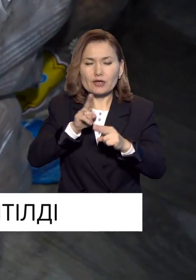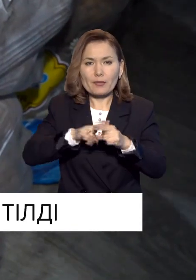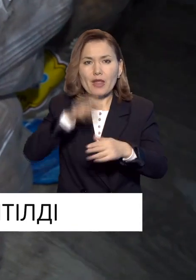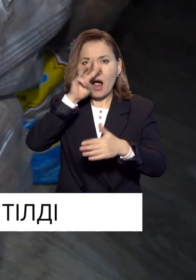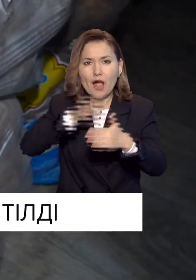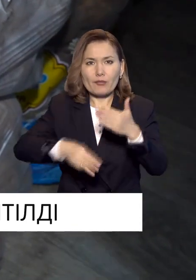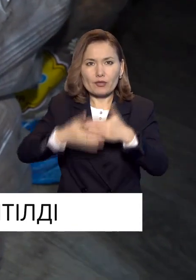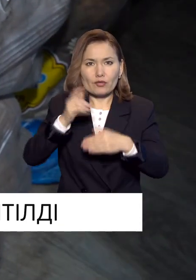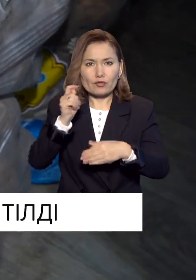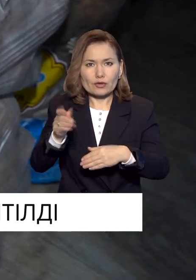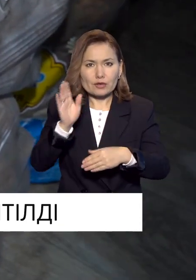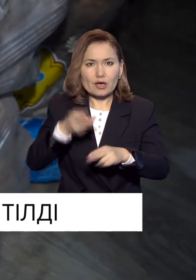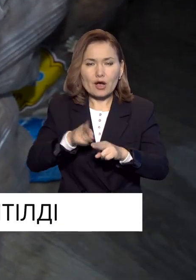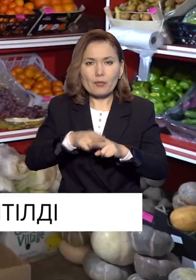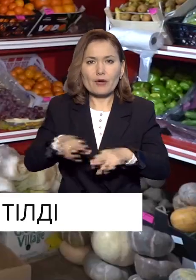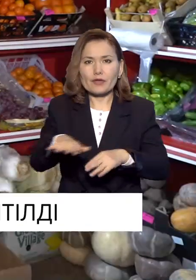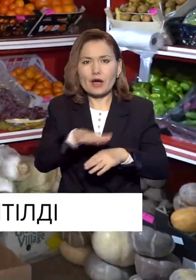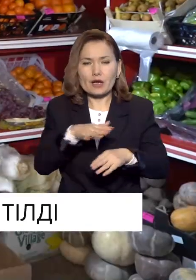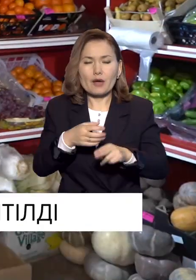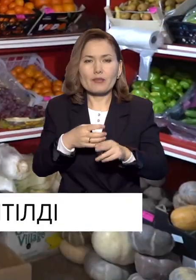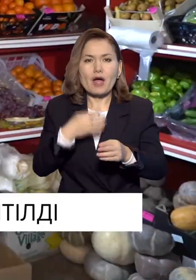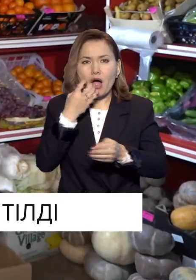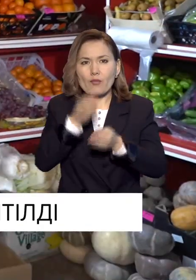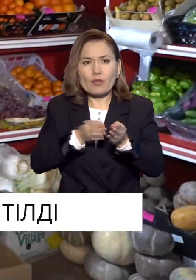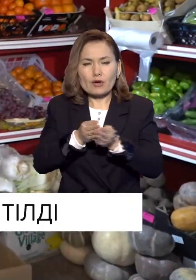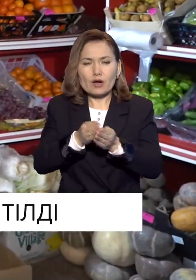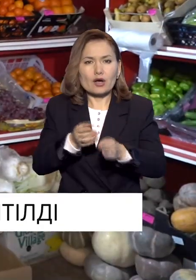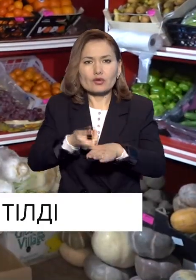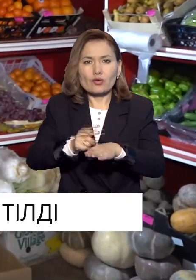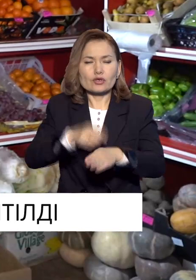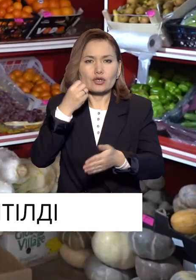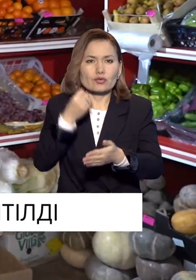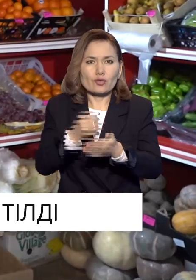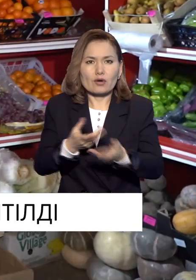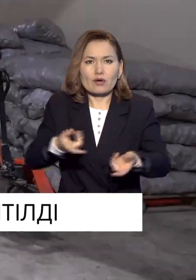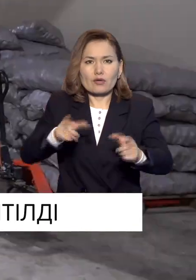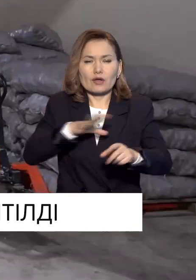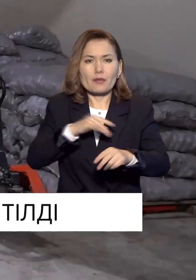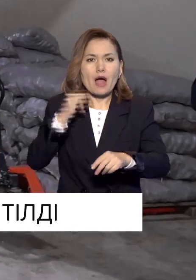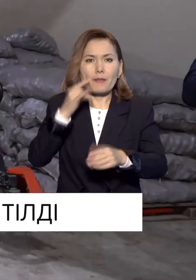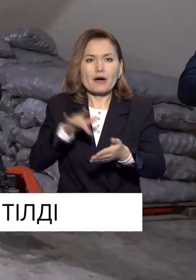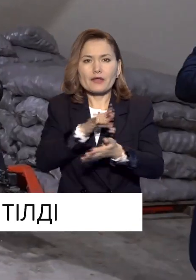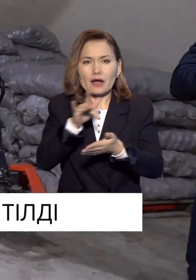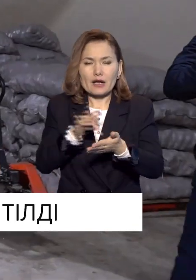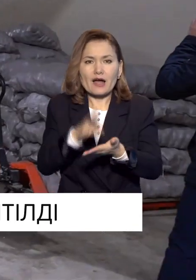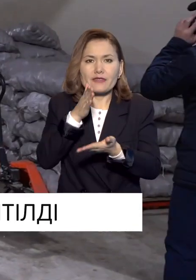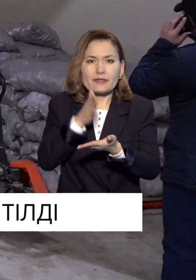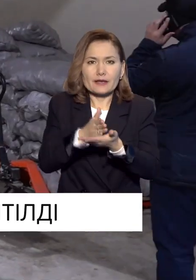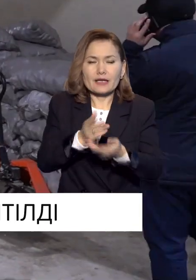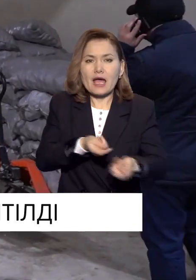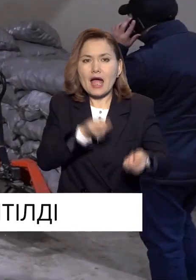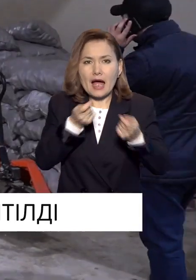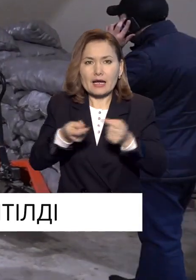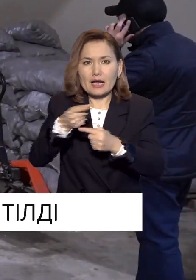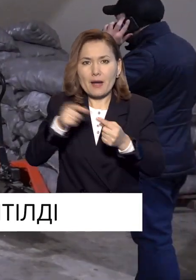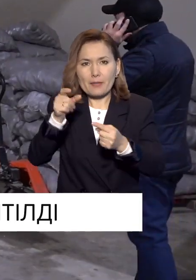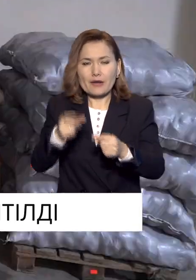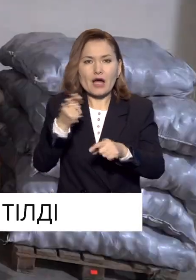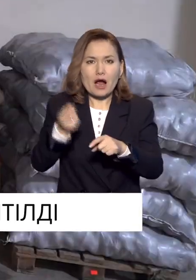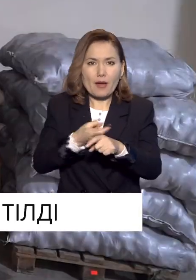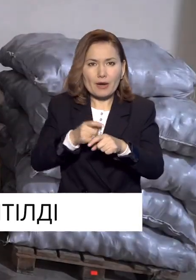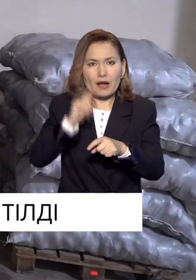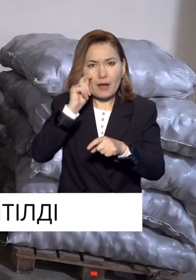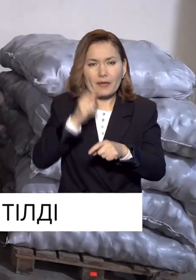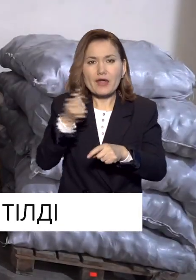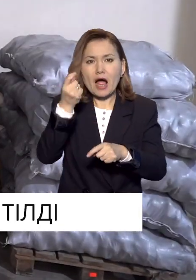айыппұл салынады. Бұған дейін өңірде көкөніс қымбаттап кеткен болатын. Өнімді Павлодардағы өндірушілерден тікелей әкелетін кәсіпкерлер қазір картоп пен